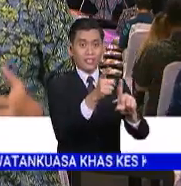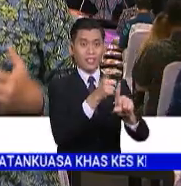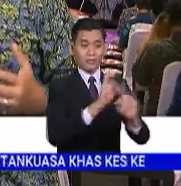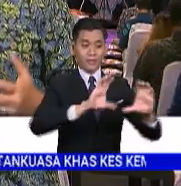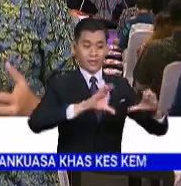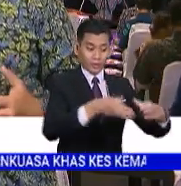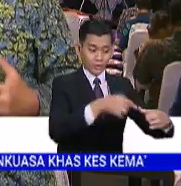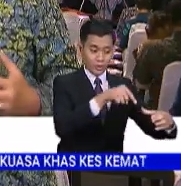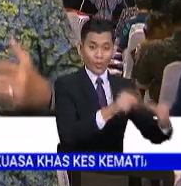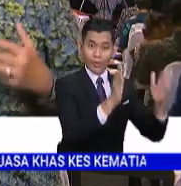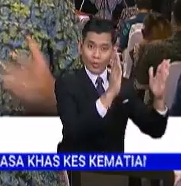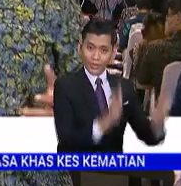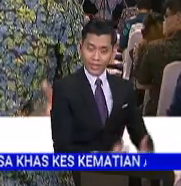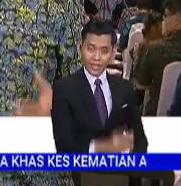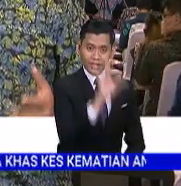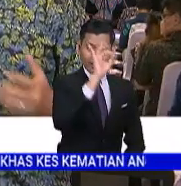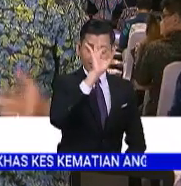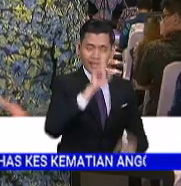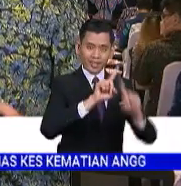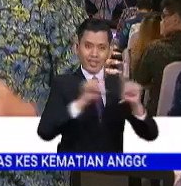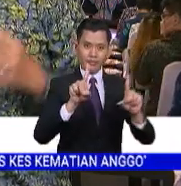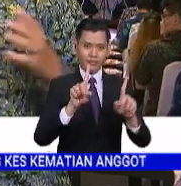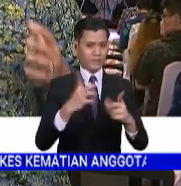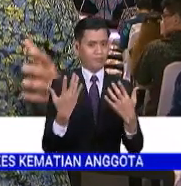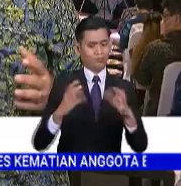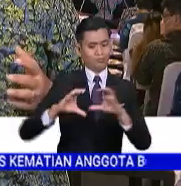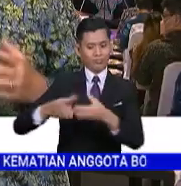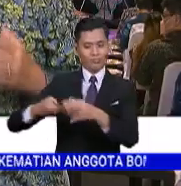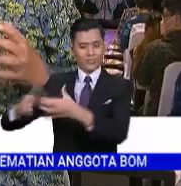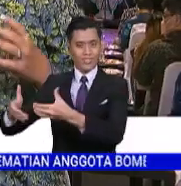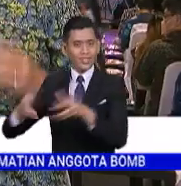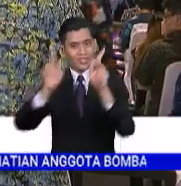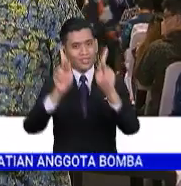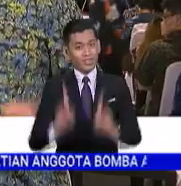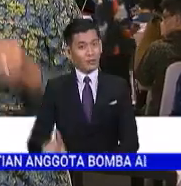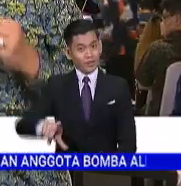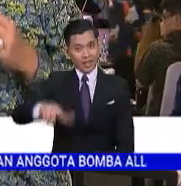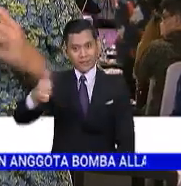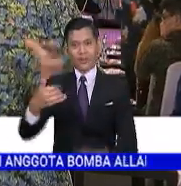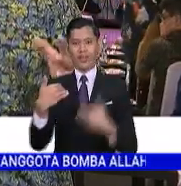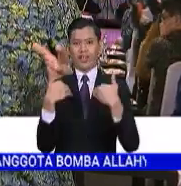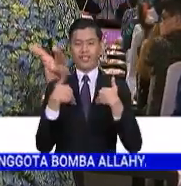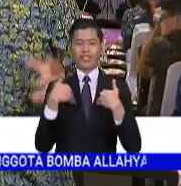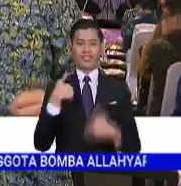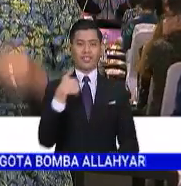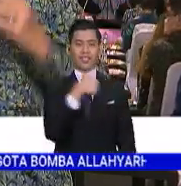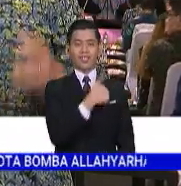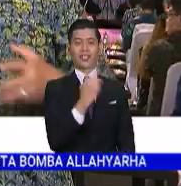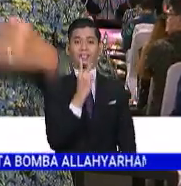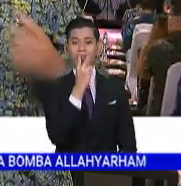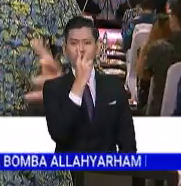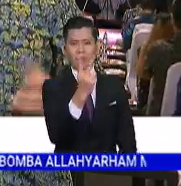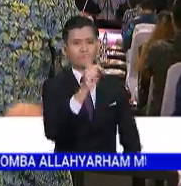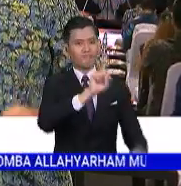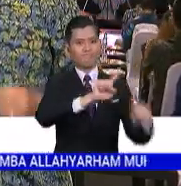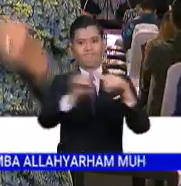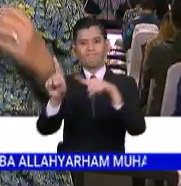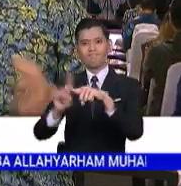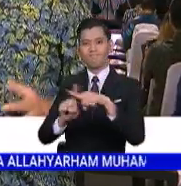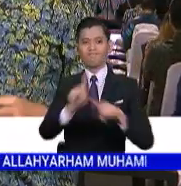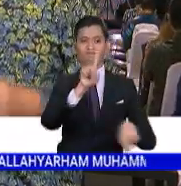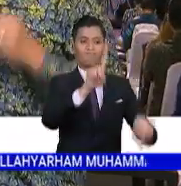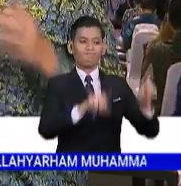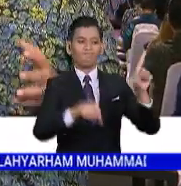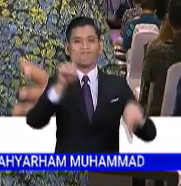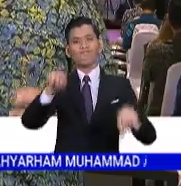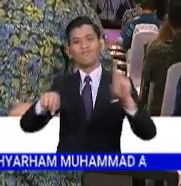daripada kaum-kaum yang lain sekali. So dalam pada malam ini kita akan dapat menyaksikan kepelbagaian